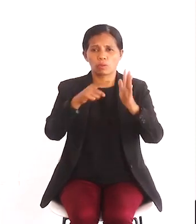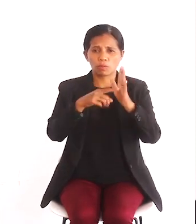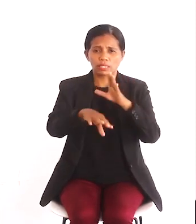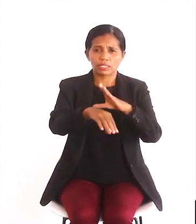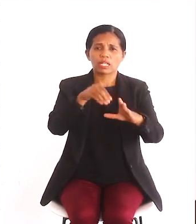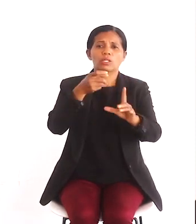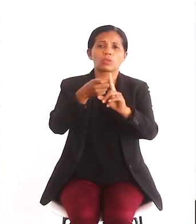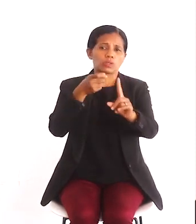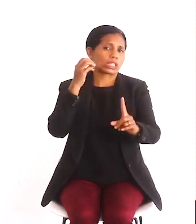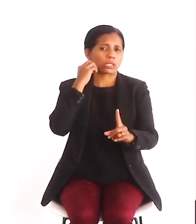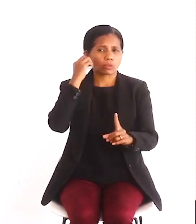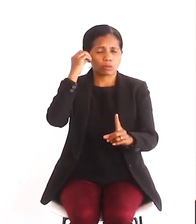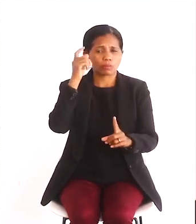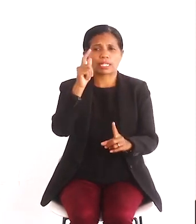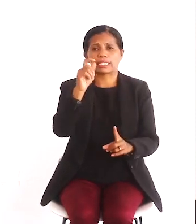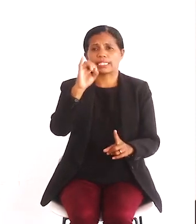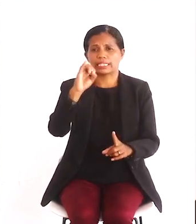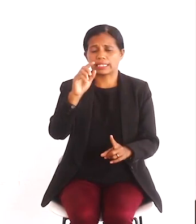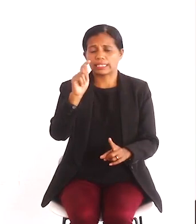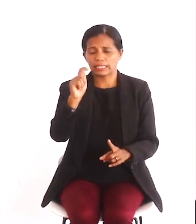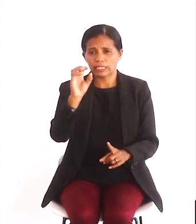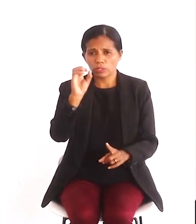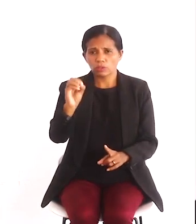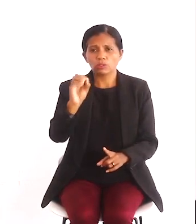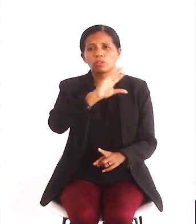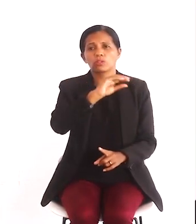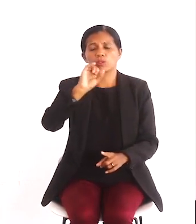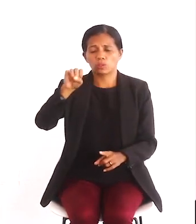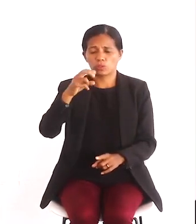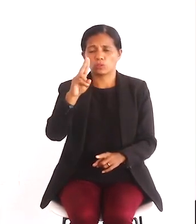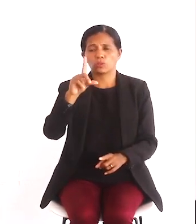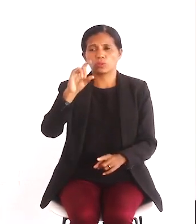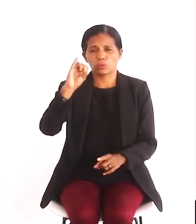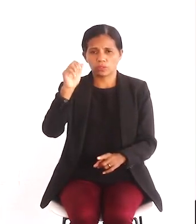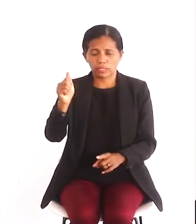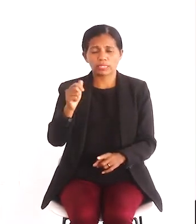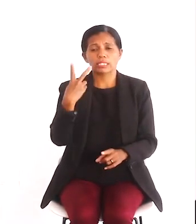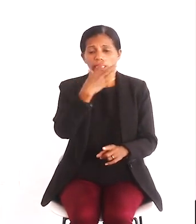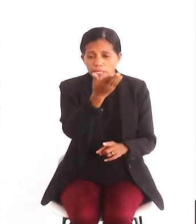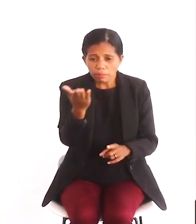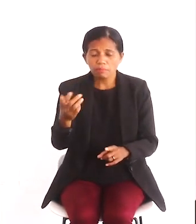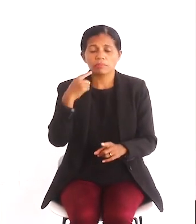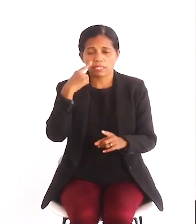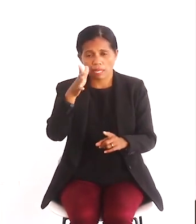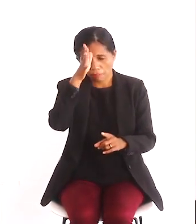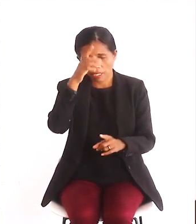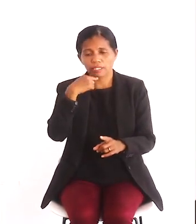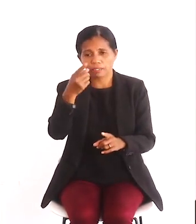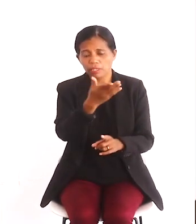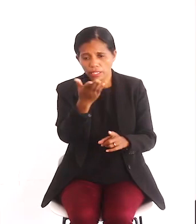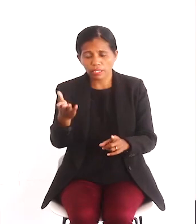uma, titu no Zulia ni aman dehan. Imi tengki rona bominga ni lifuan. Ho